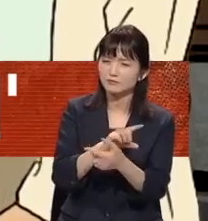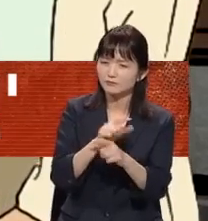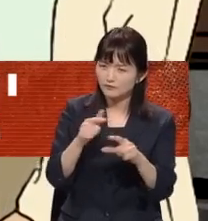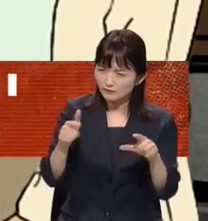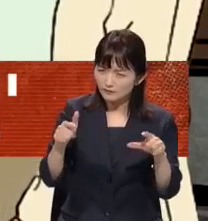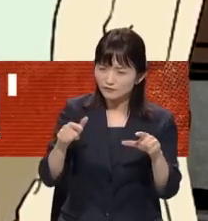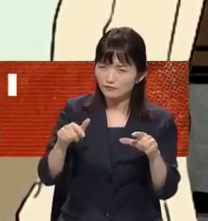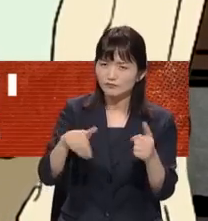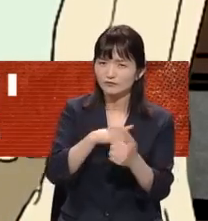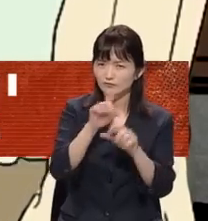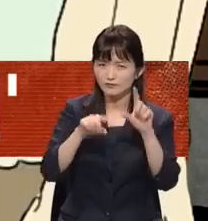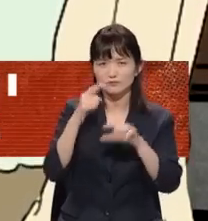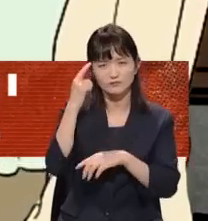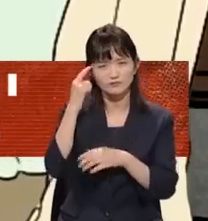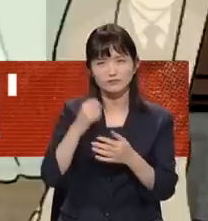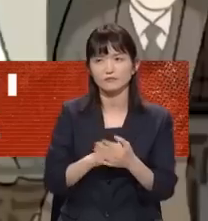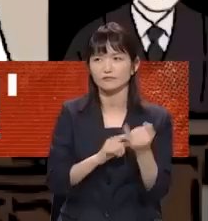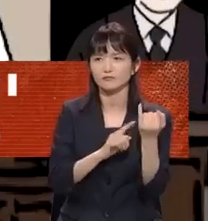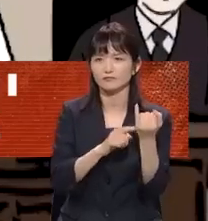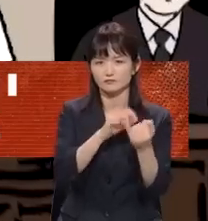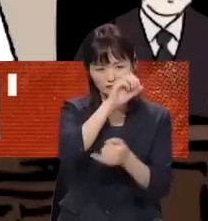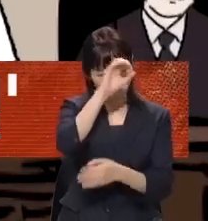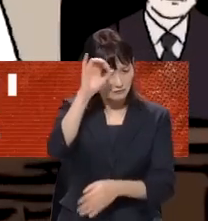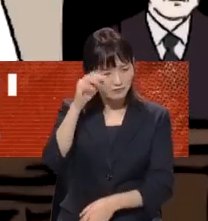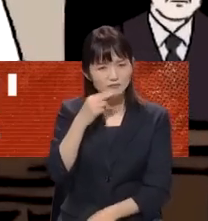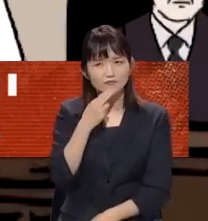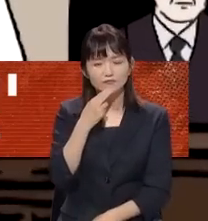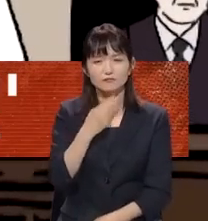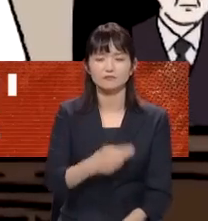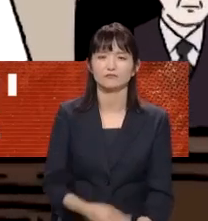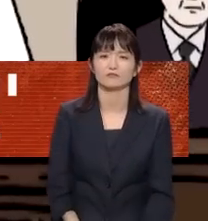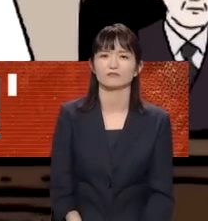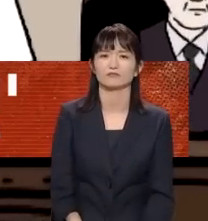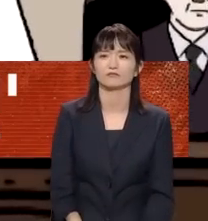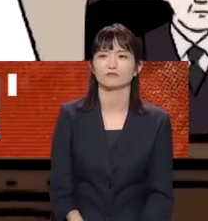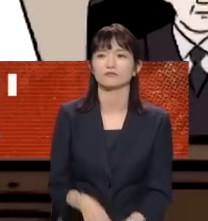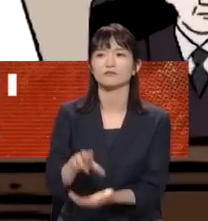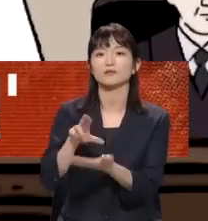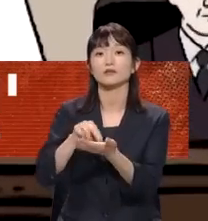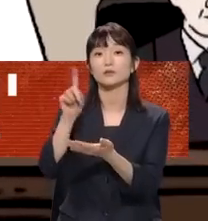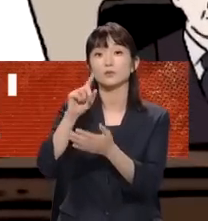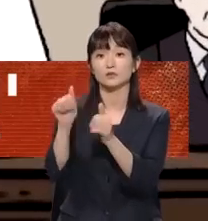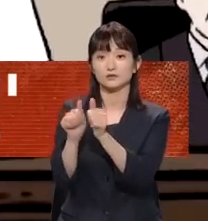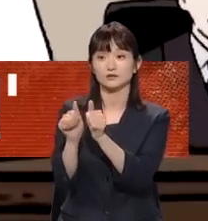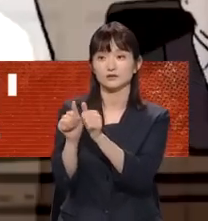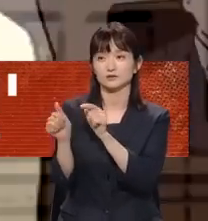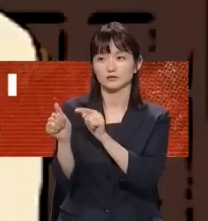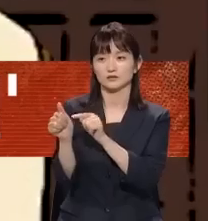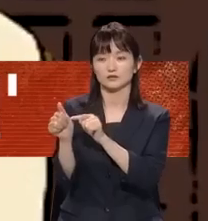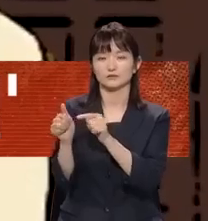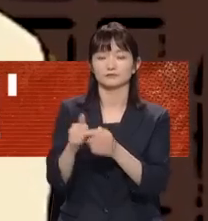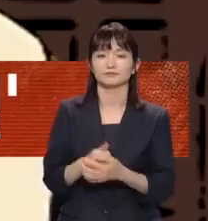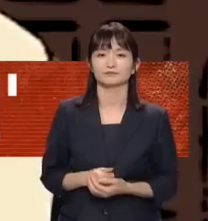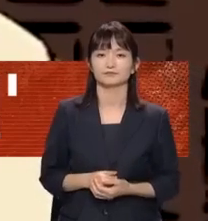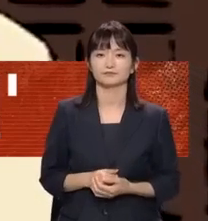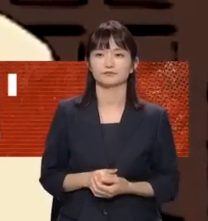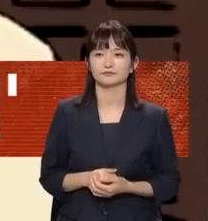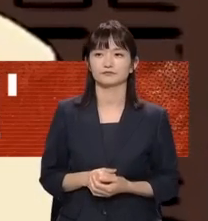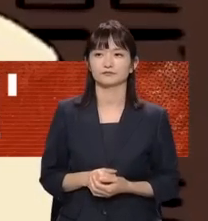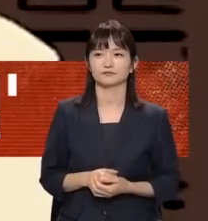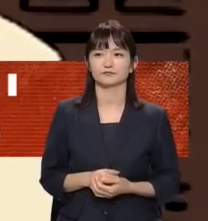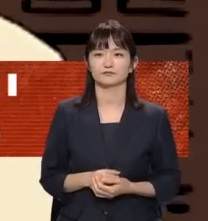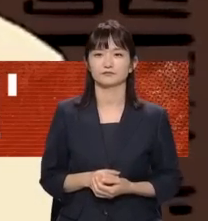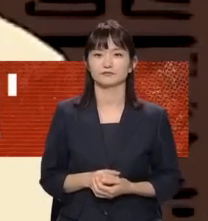후에 정황을 고려했을 것이고이 여성의 전과 기록도 고려했을 건데 이제 문제는 남성에 대해서 제가 조금 말씀드리겠습니다 첫 번째